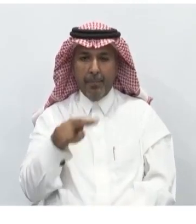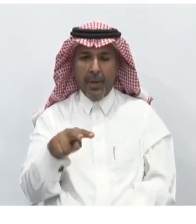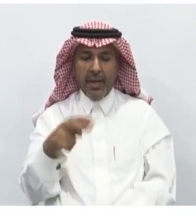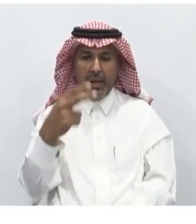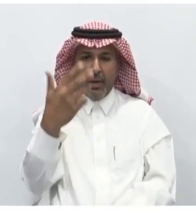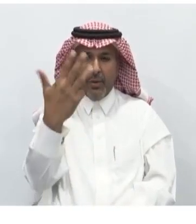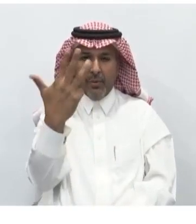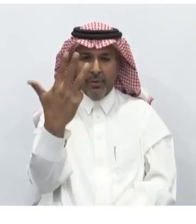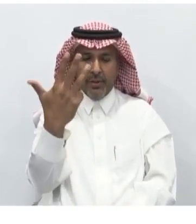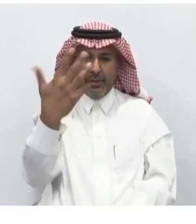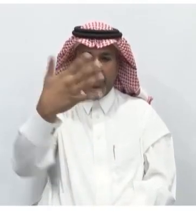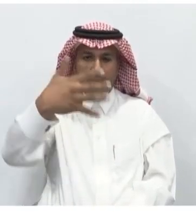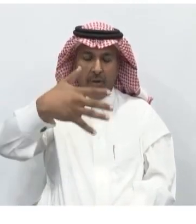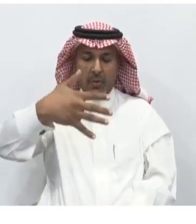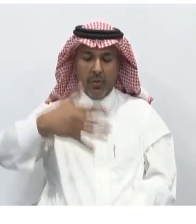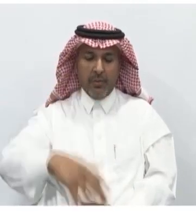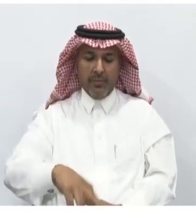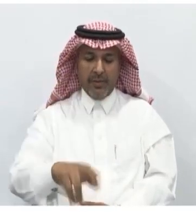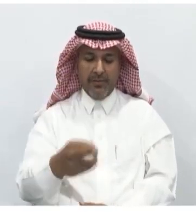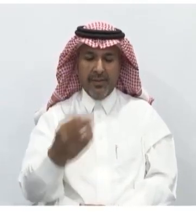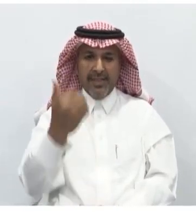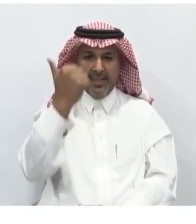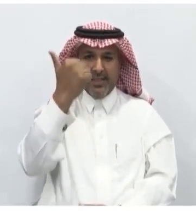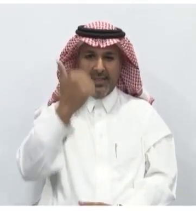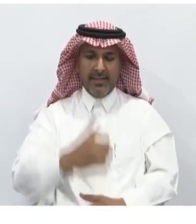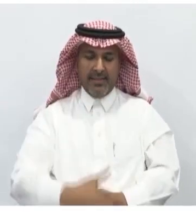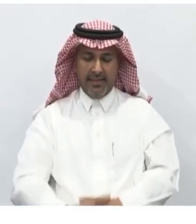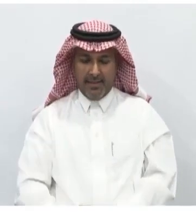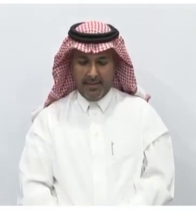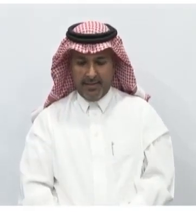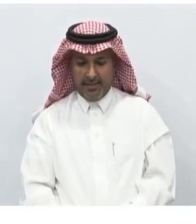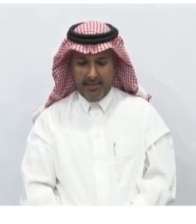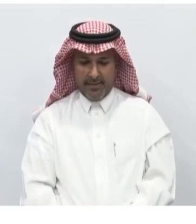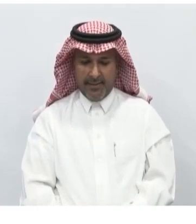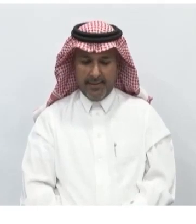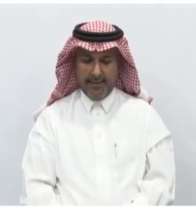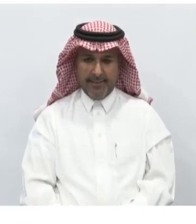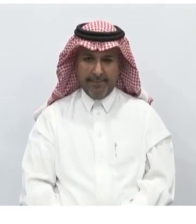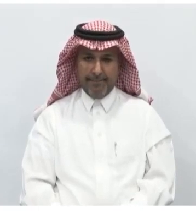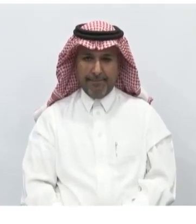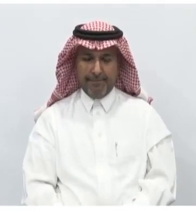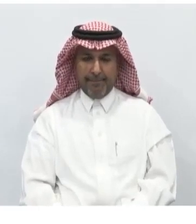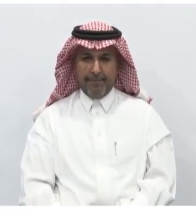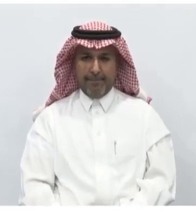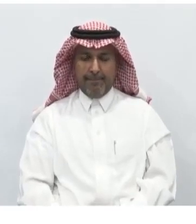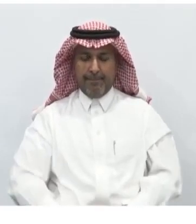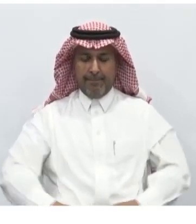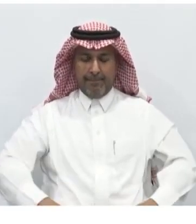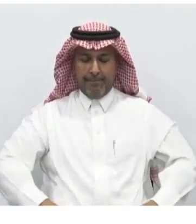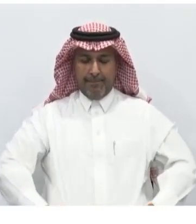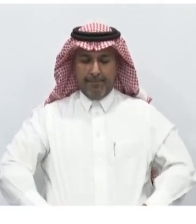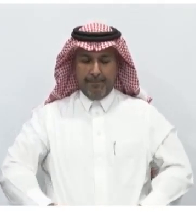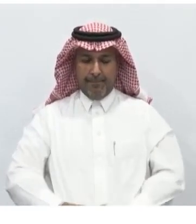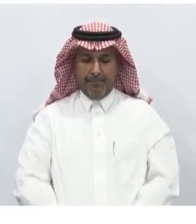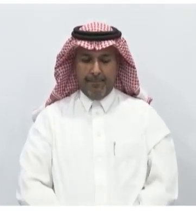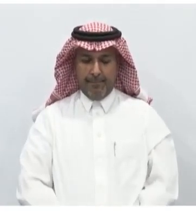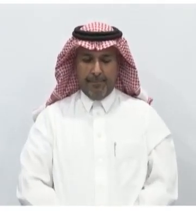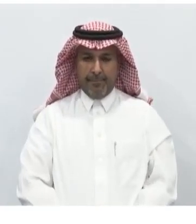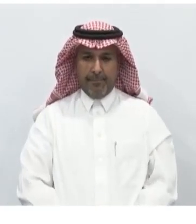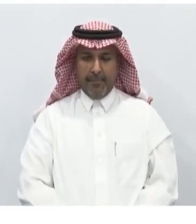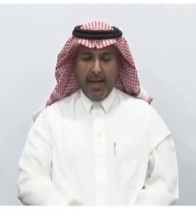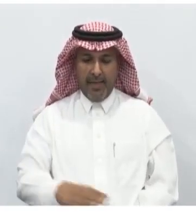159.6 جرام لكل مول. إذا هذا استرجاع لمعلومات كيف أحسب الكتلة المولية